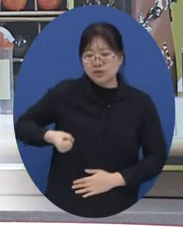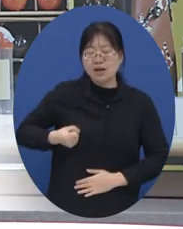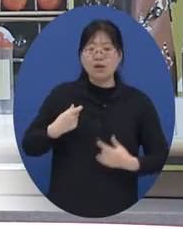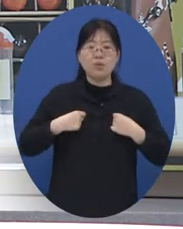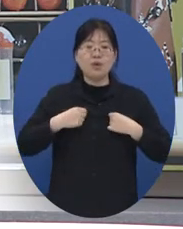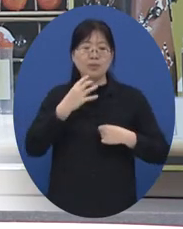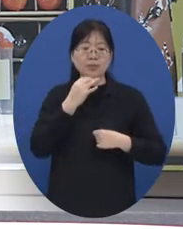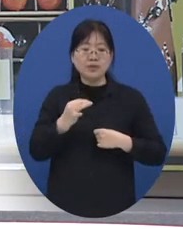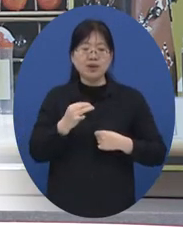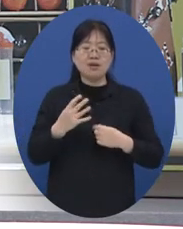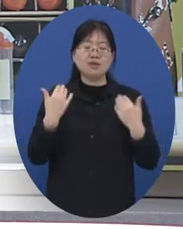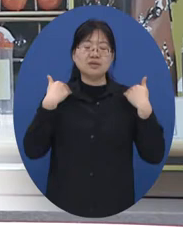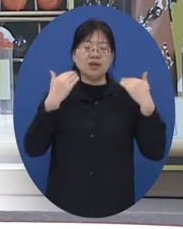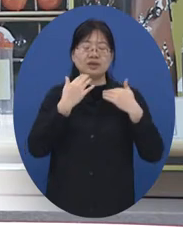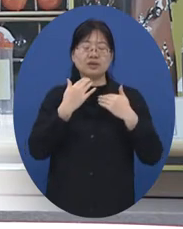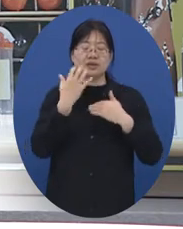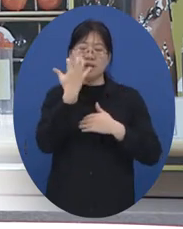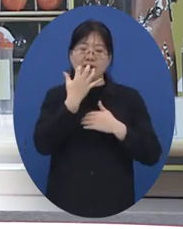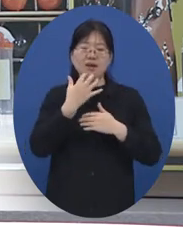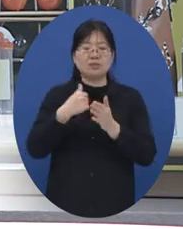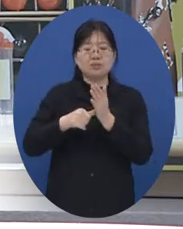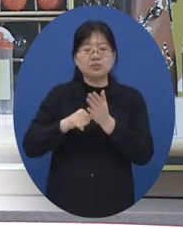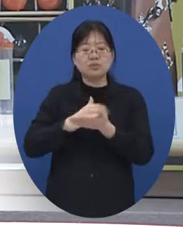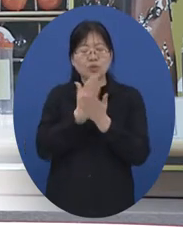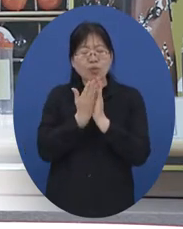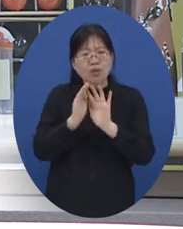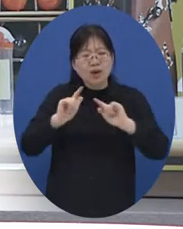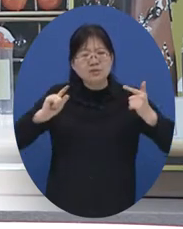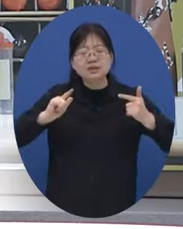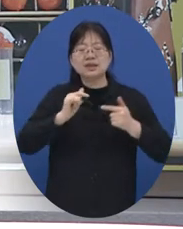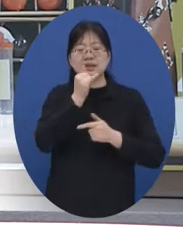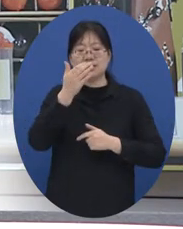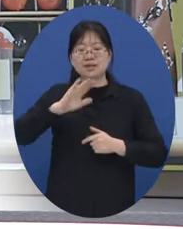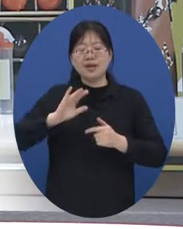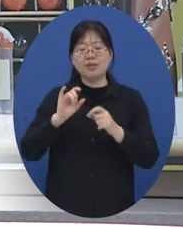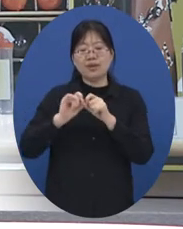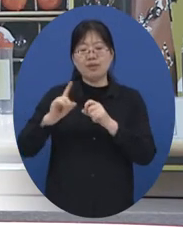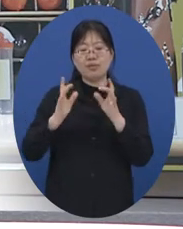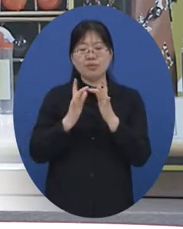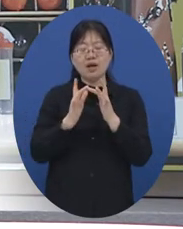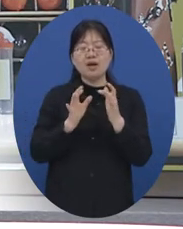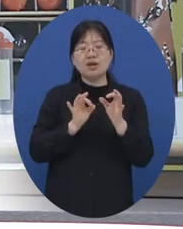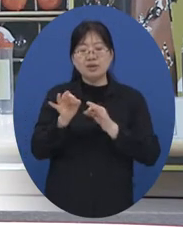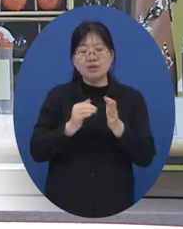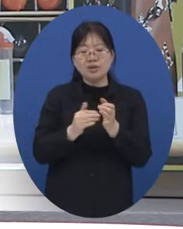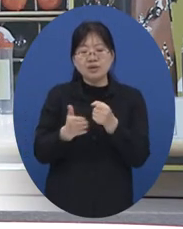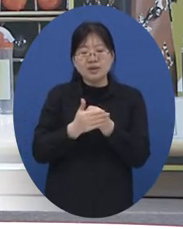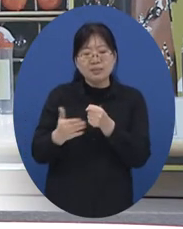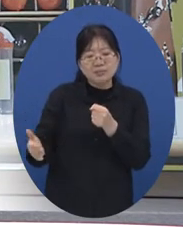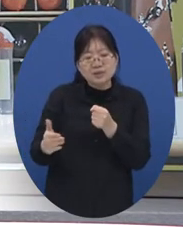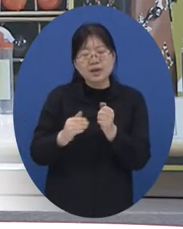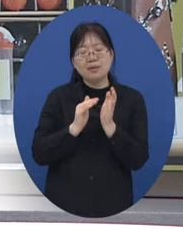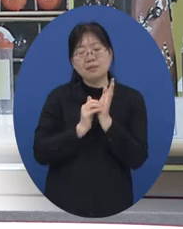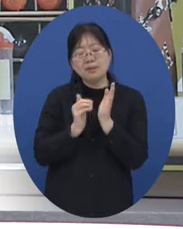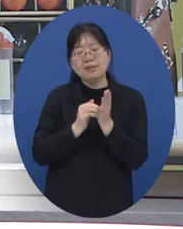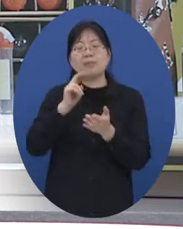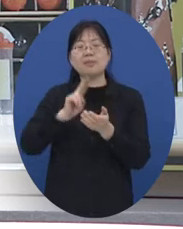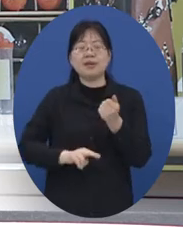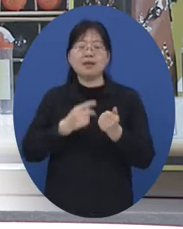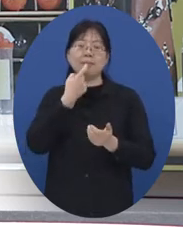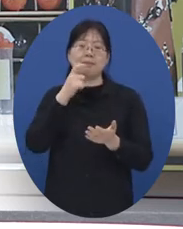물론이고 성인용품이나 휴대전화 부품까지 다양했는데요. 대부분 온라인상에서 영업해 암암리에